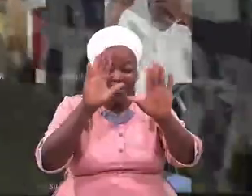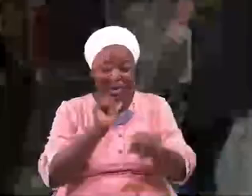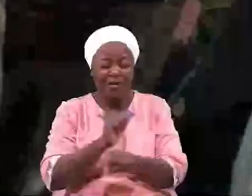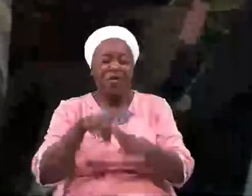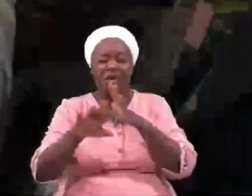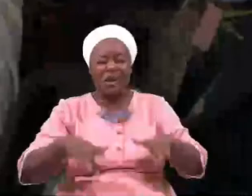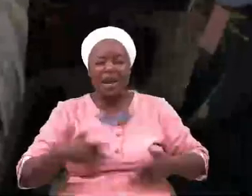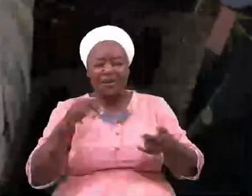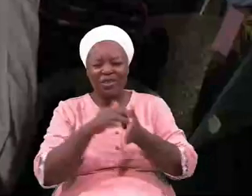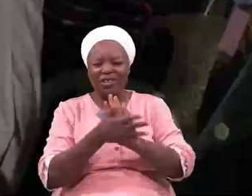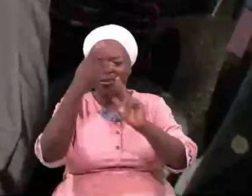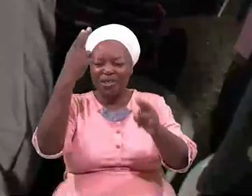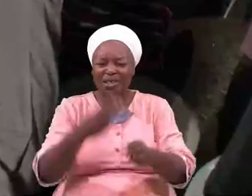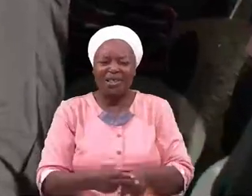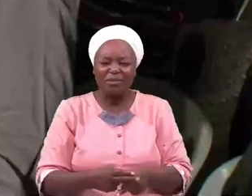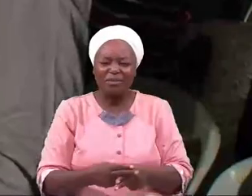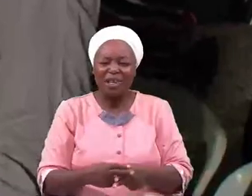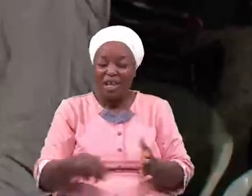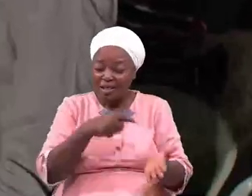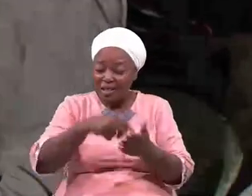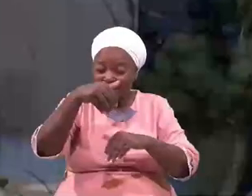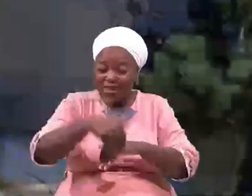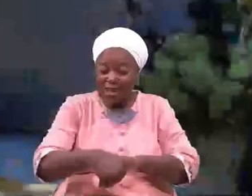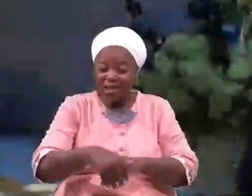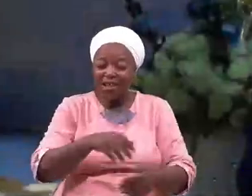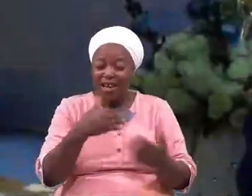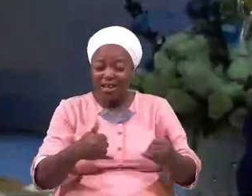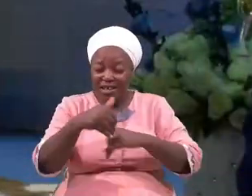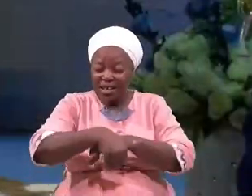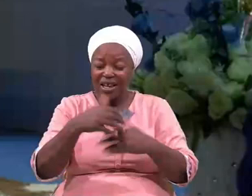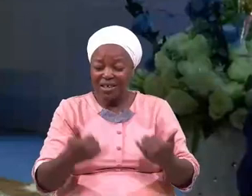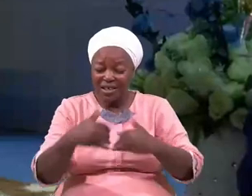Vous verrez des miracles dans votre vie.